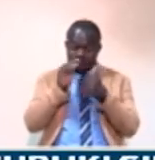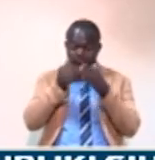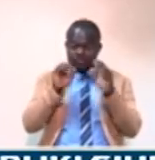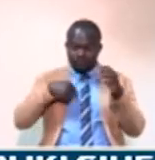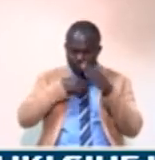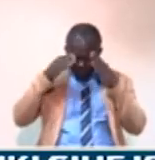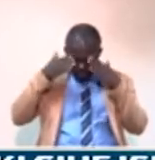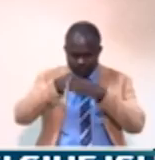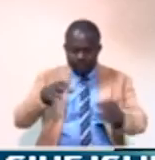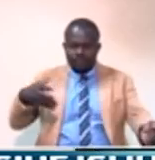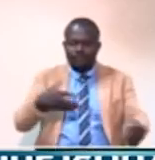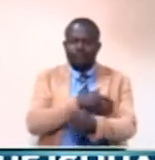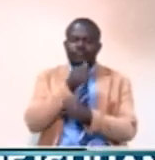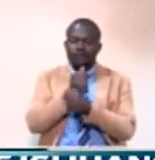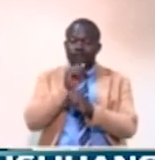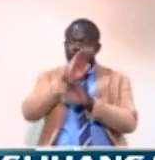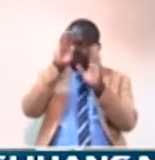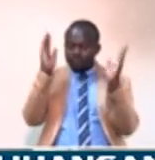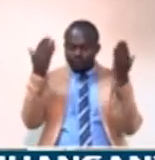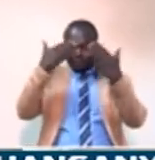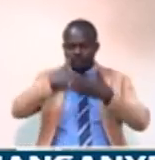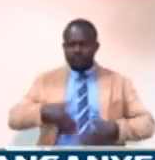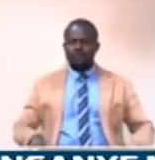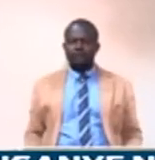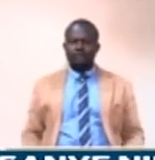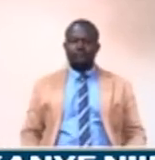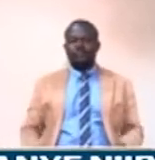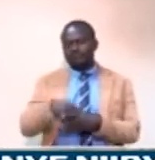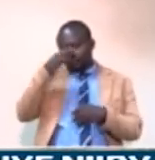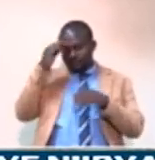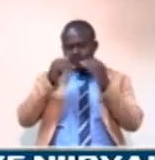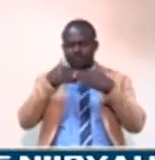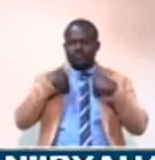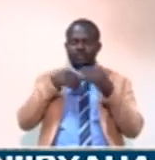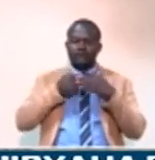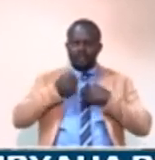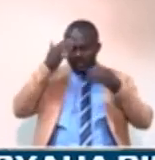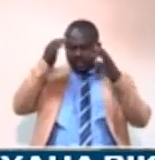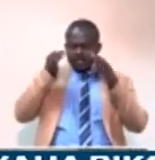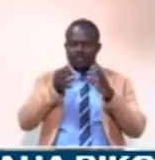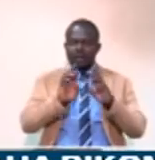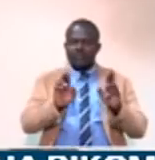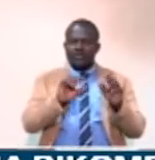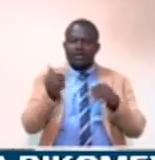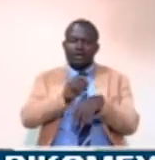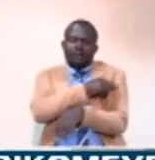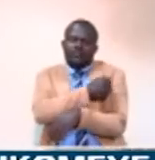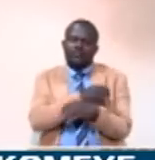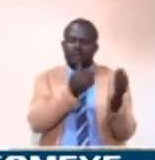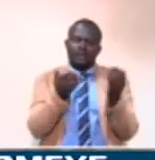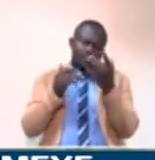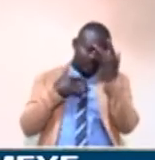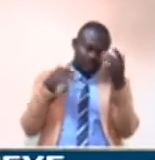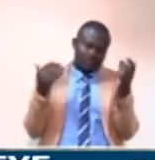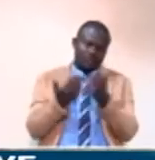dushyiramo imbaraga, turimo turakora amanywa n'ijoro. Ibi ni nabyo byatumye inzego z'ubuzima mu Rwanda zifata icyemezo cyo gutegura andi mavuriro yo kwakira abarwayi